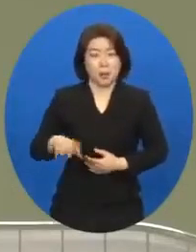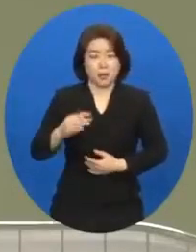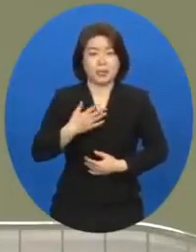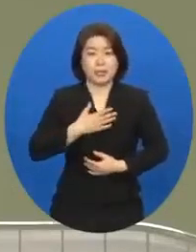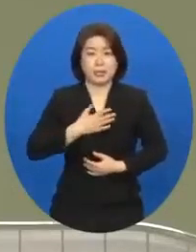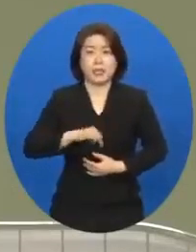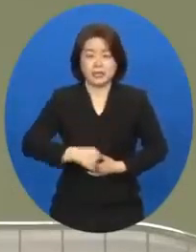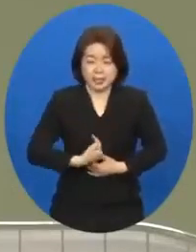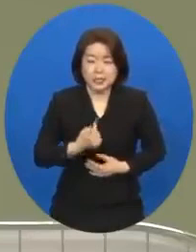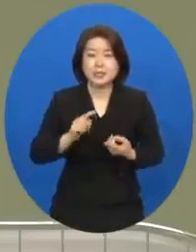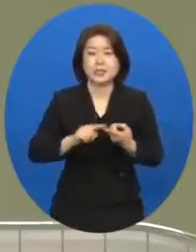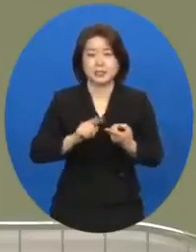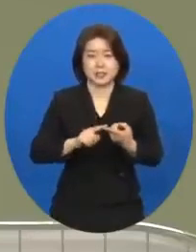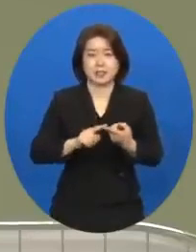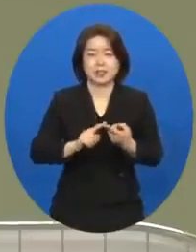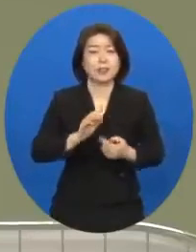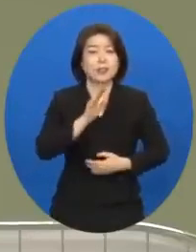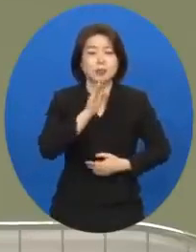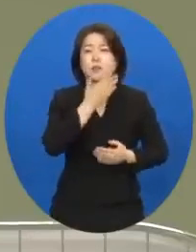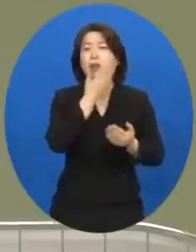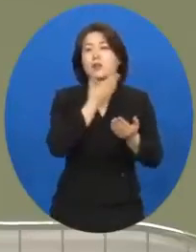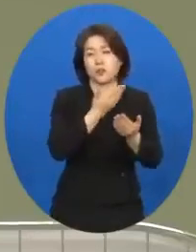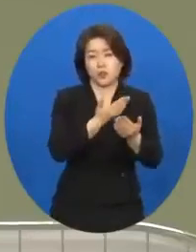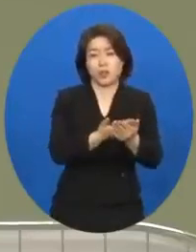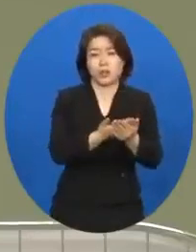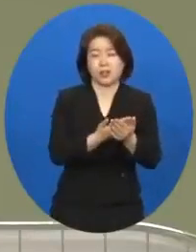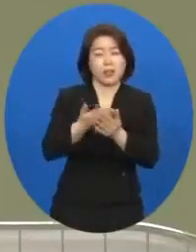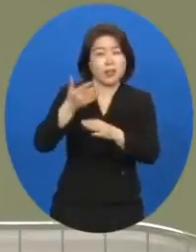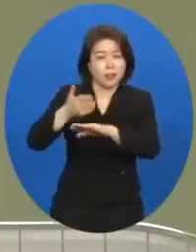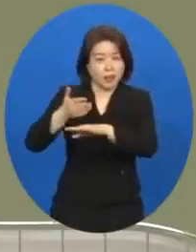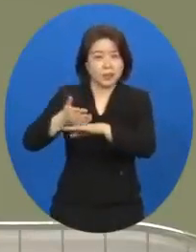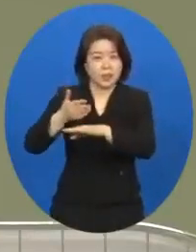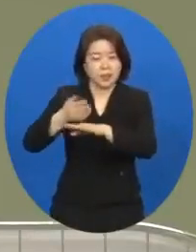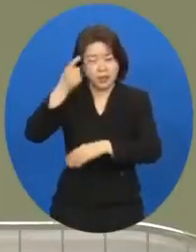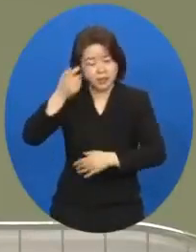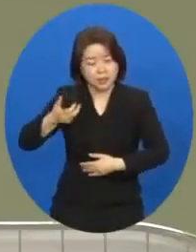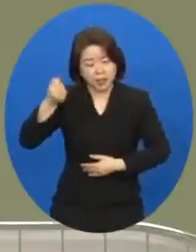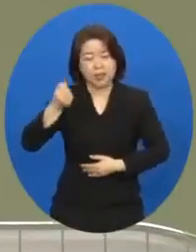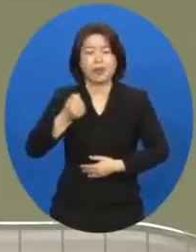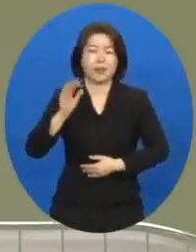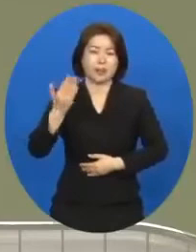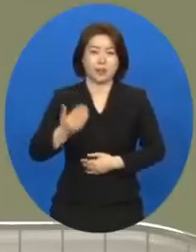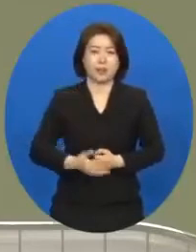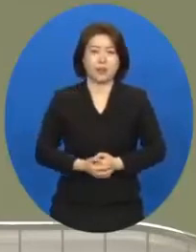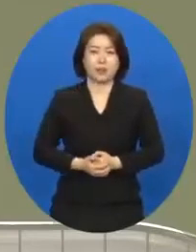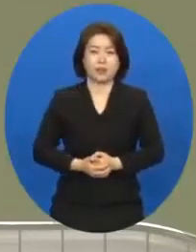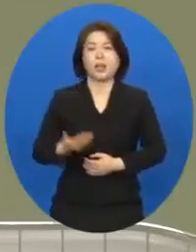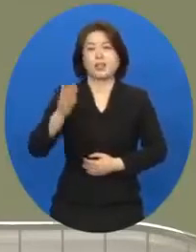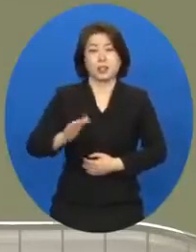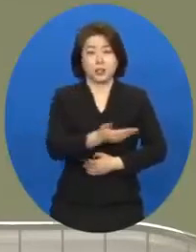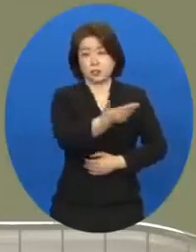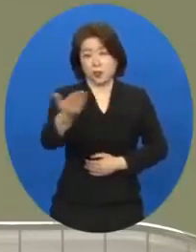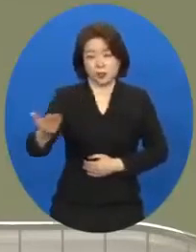자신 자체를 정말 귀하게 감사하게 여길 수 있어야 돼요. 그러나